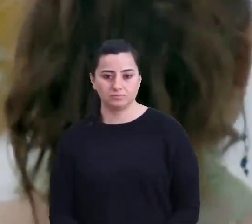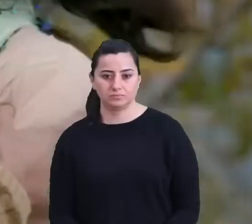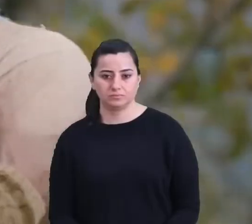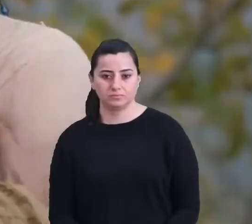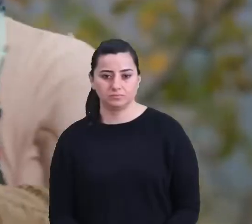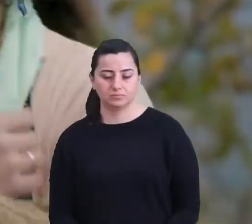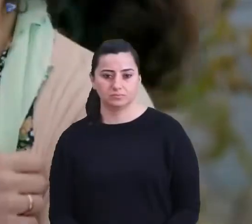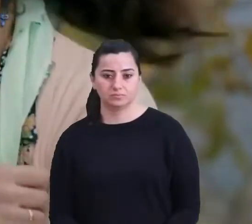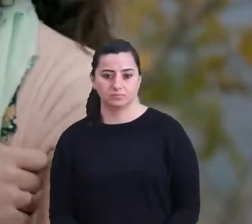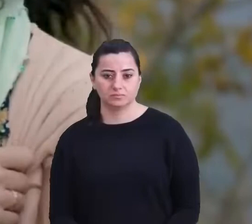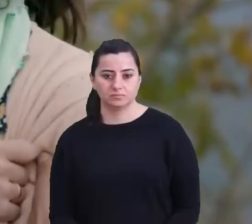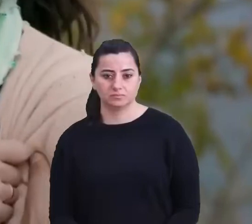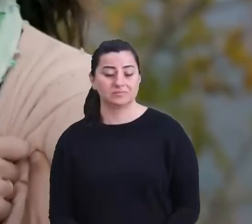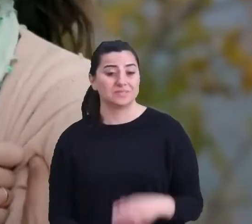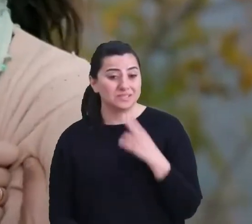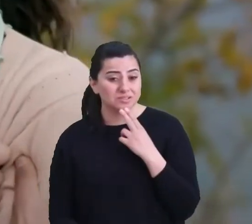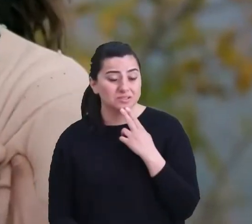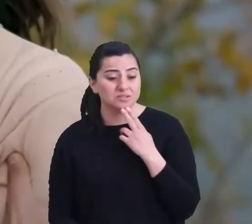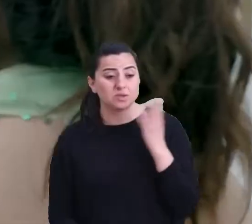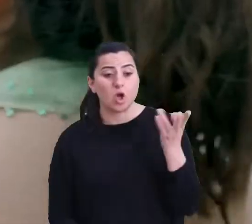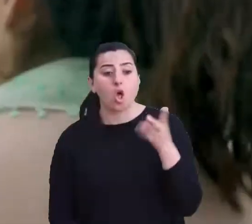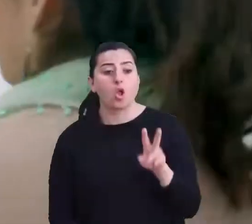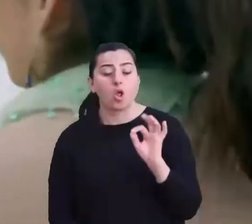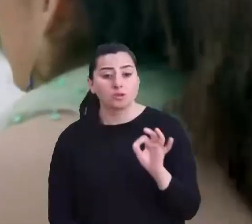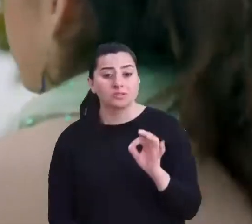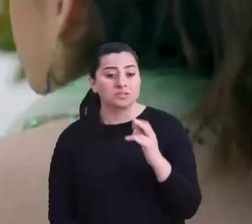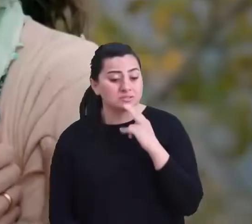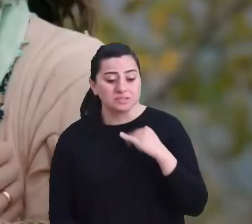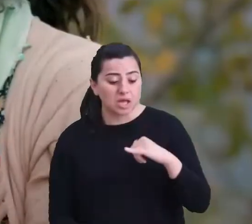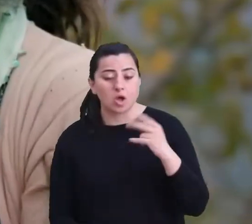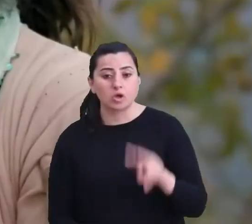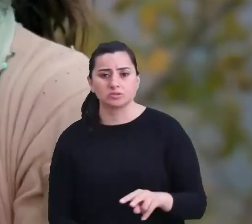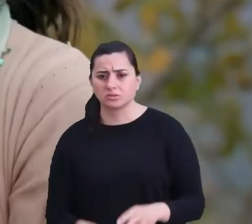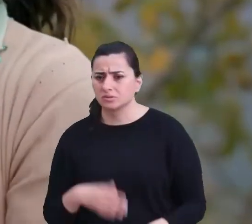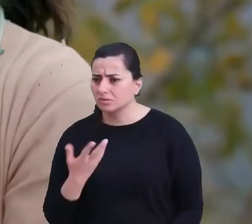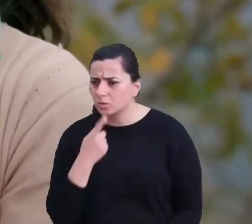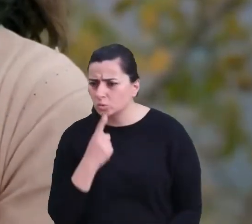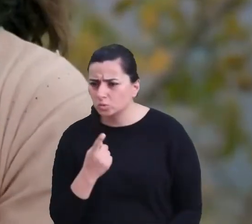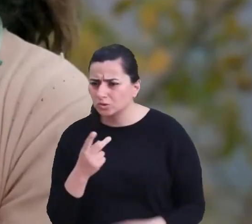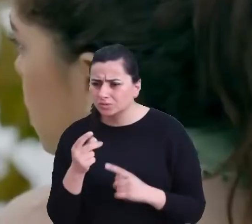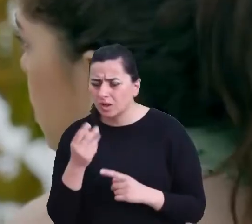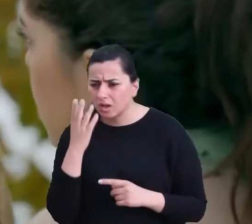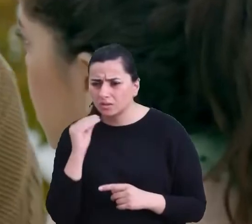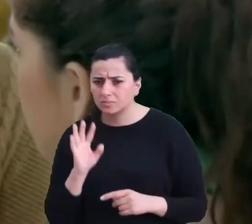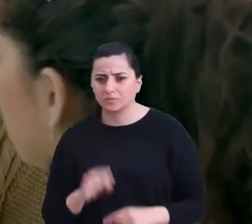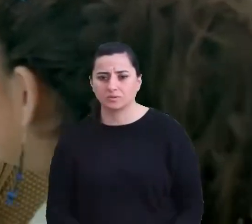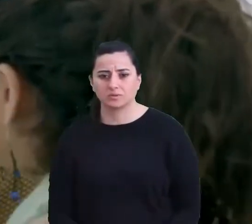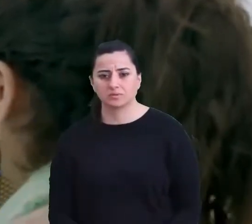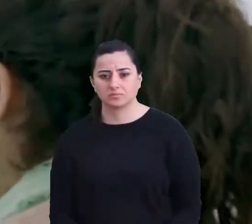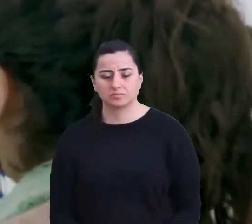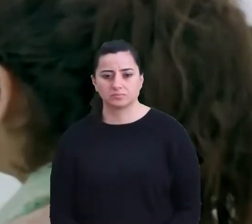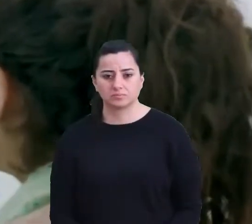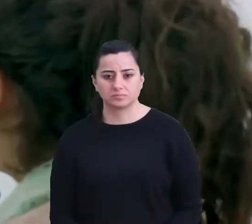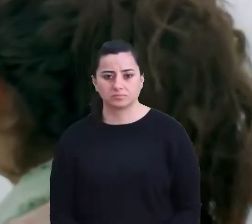Kollarından tutup kendine çevirdi. Kız ölüyor Sedef. Ölecek kız. Ne diyorsun İsmail, ne ölmesi?